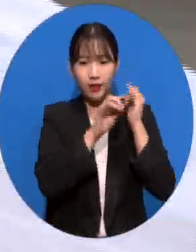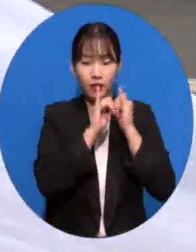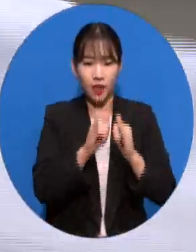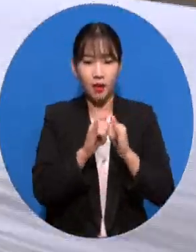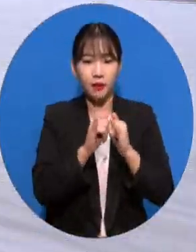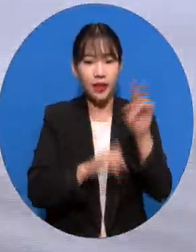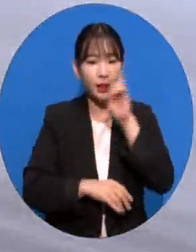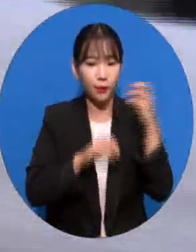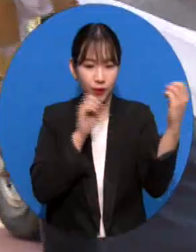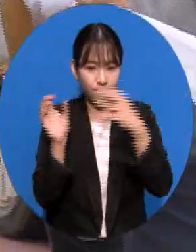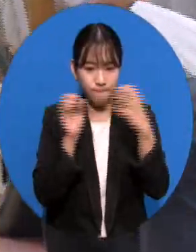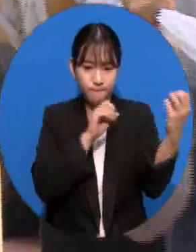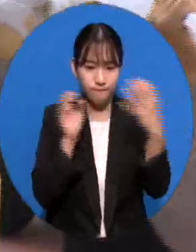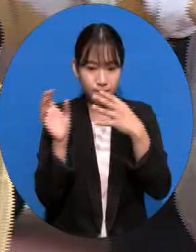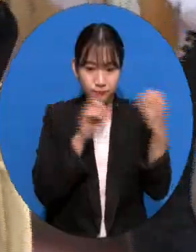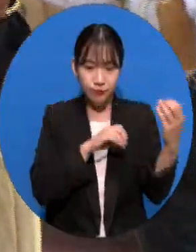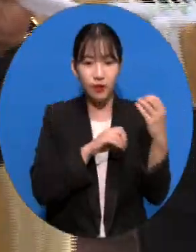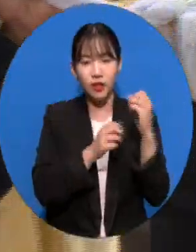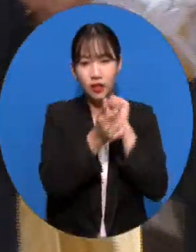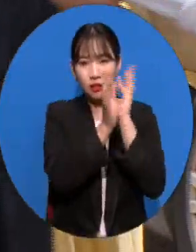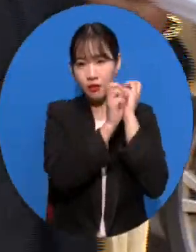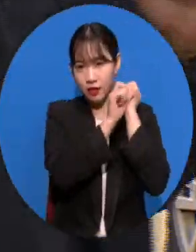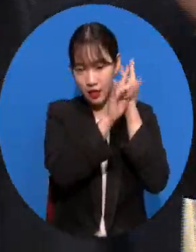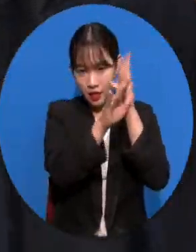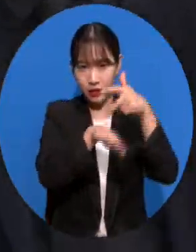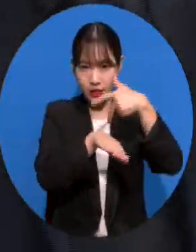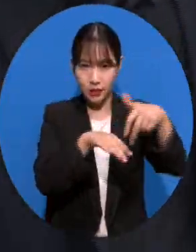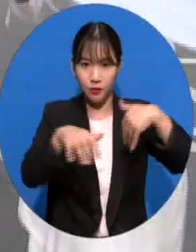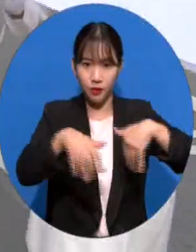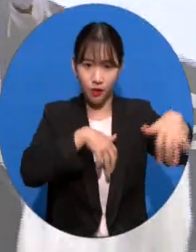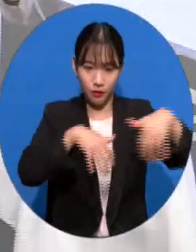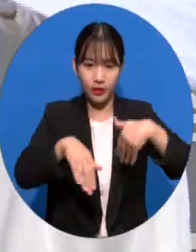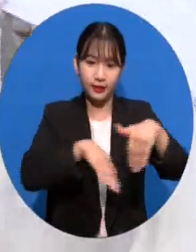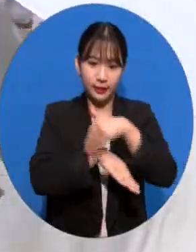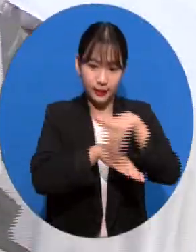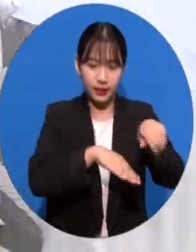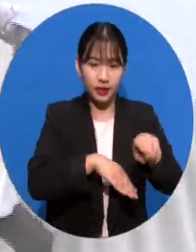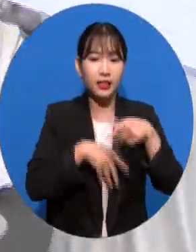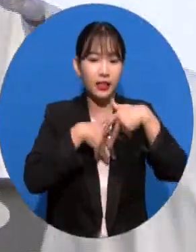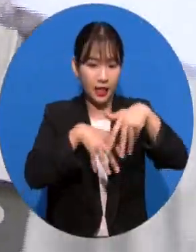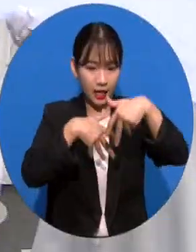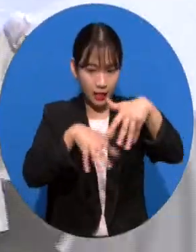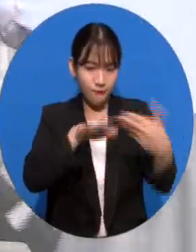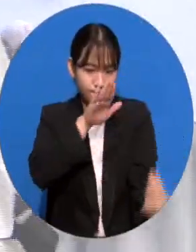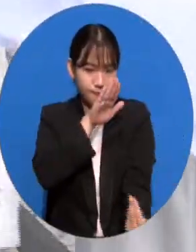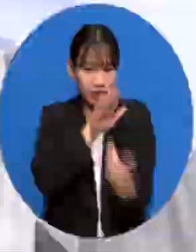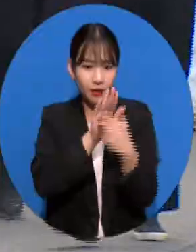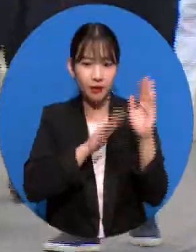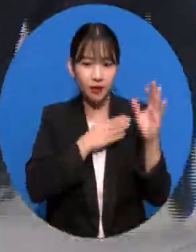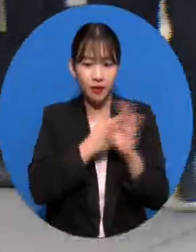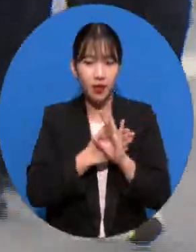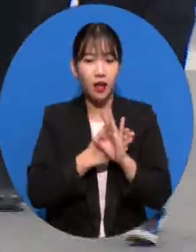소리를 주거니 받거니 하며 꽃상여가 진도의 거리를 누빕니다. 꽃상여 행렬이 절정에 이를